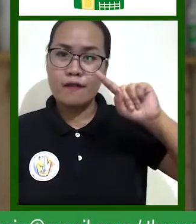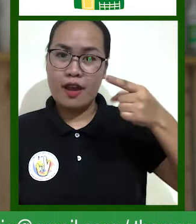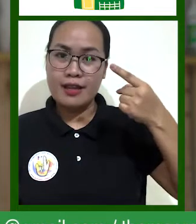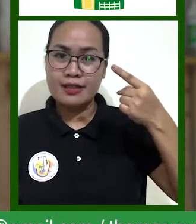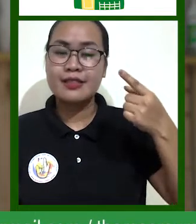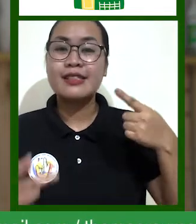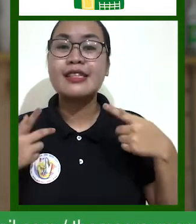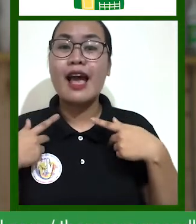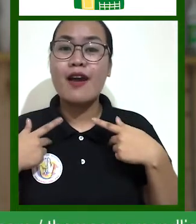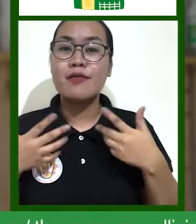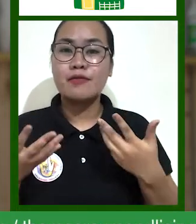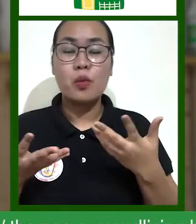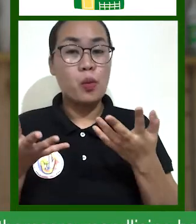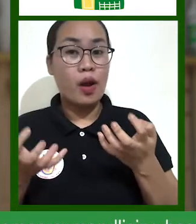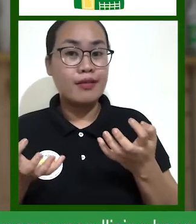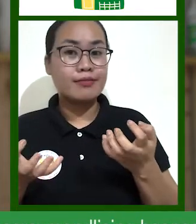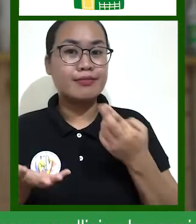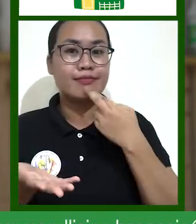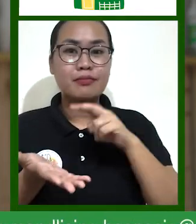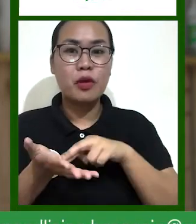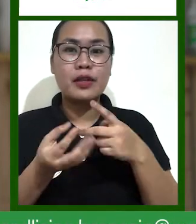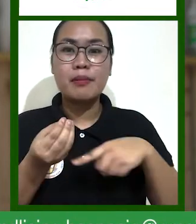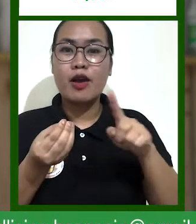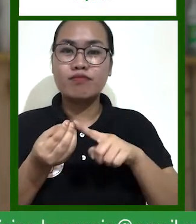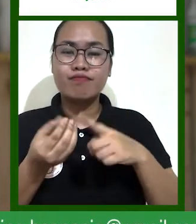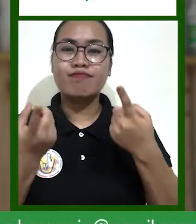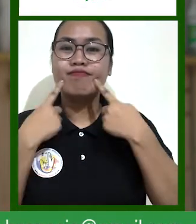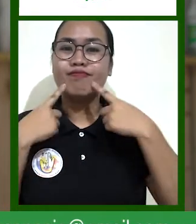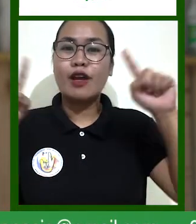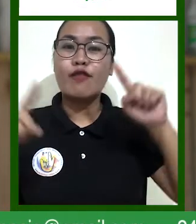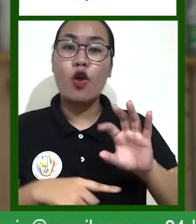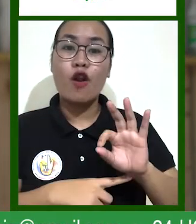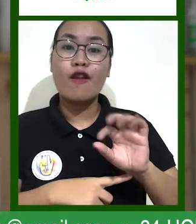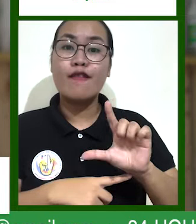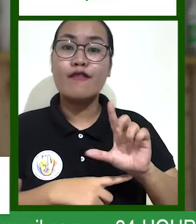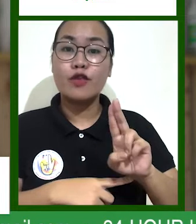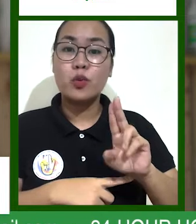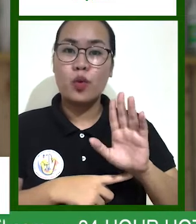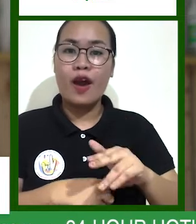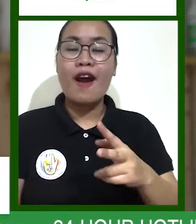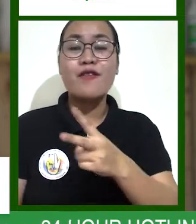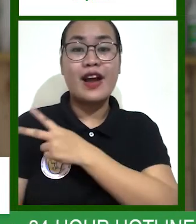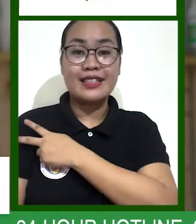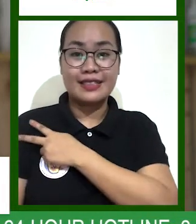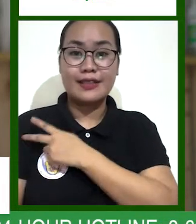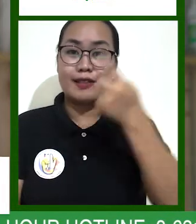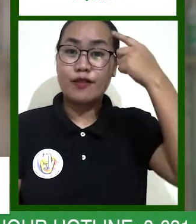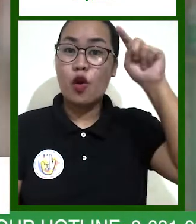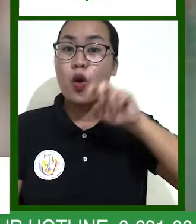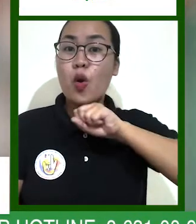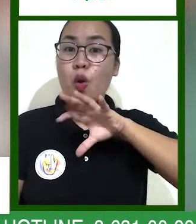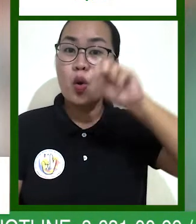ating inuulat po natin ang very successful na flu vaccination po natin para sa mga lolo at lola